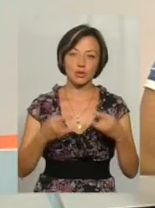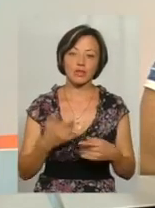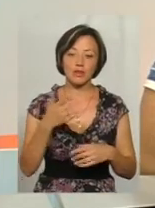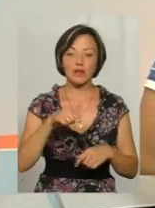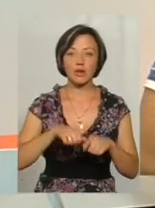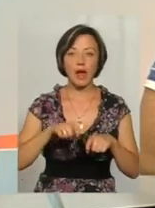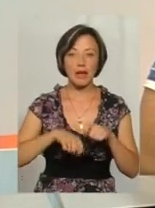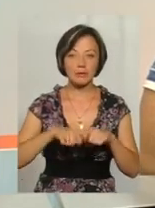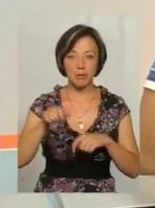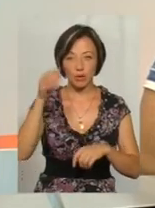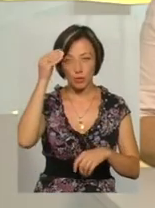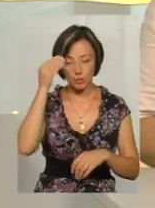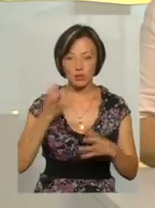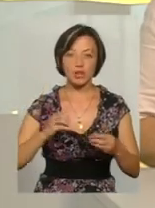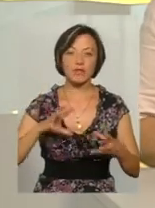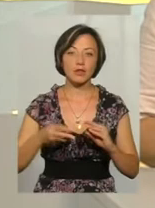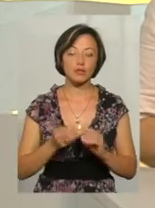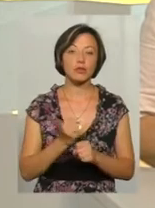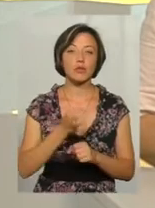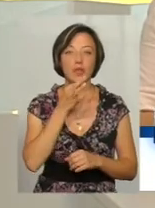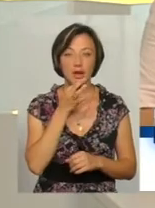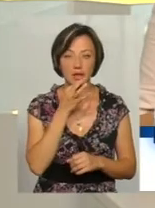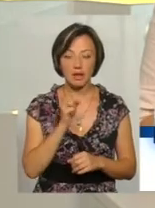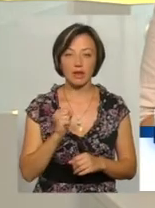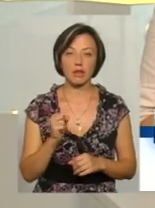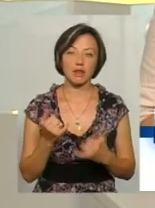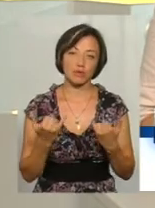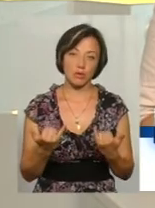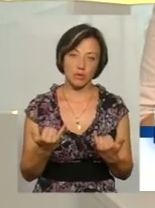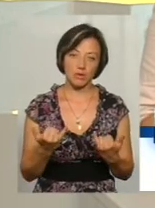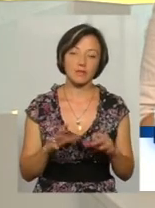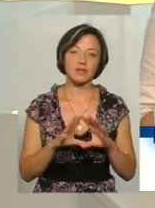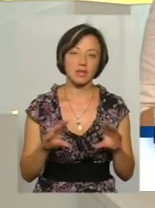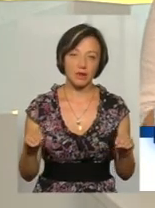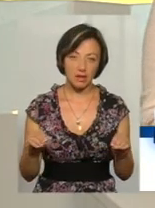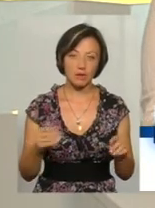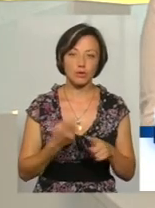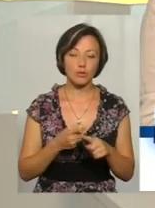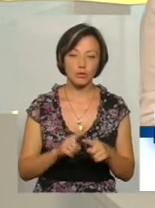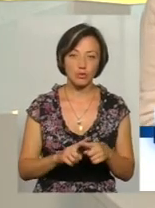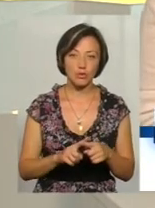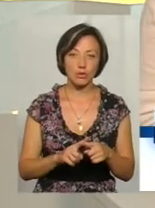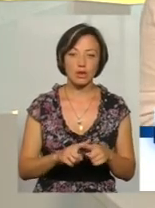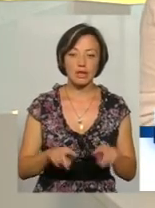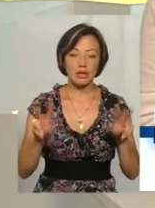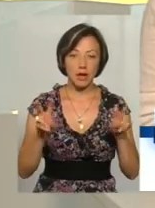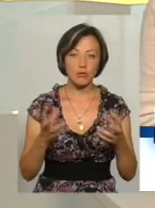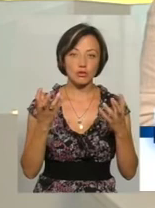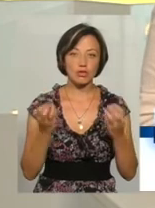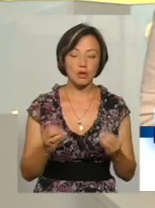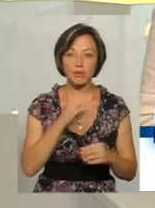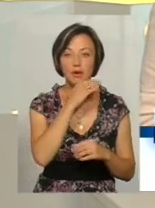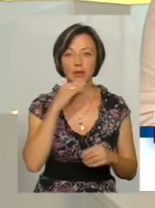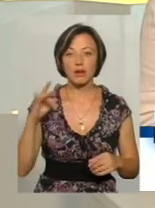експертну думку. Ще висновки робити рано, а на сьогодні все. Тому я думаю, що цю тему ми ще